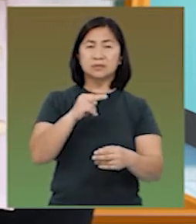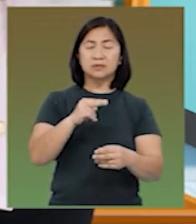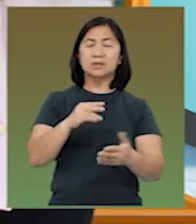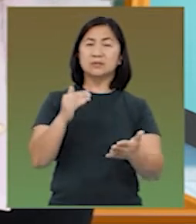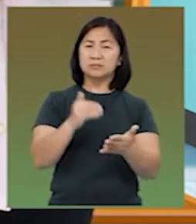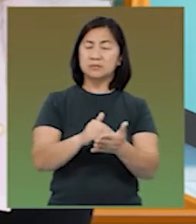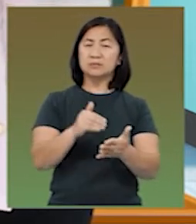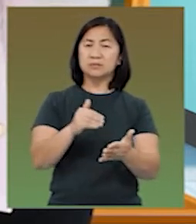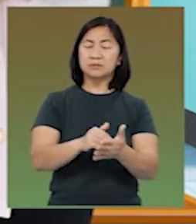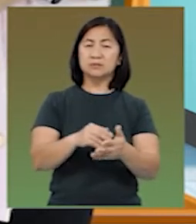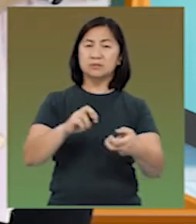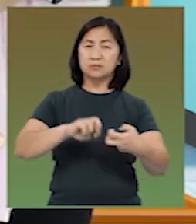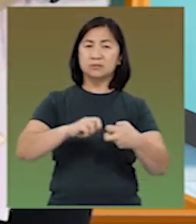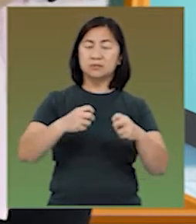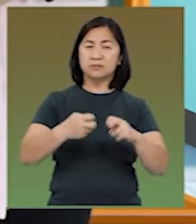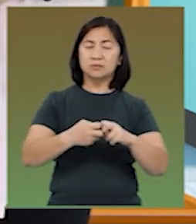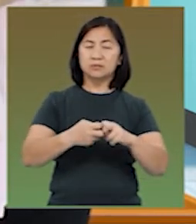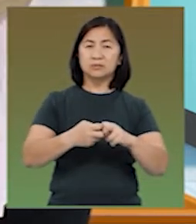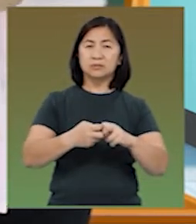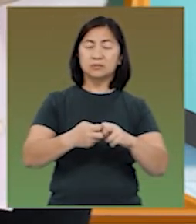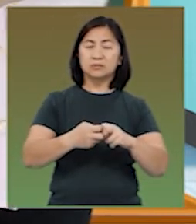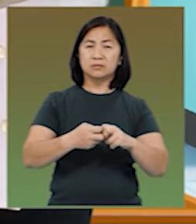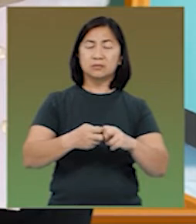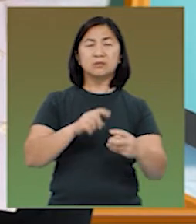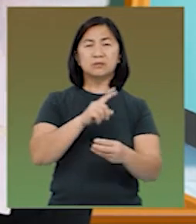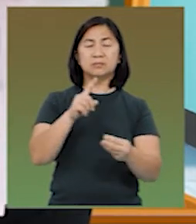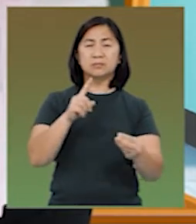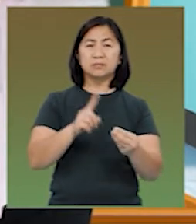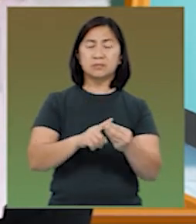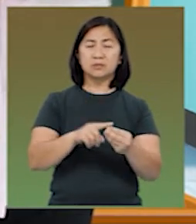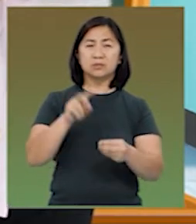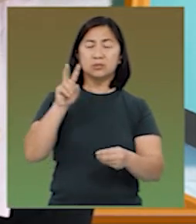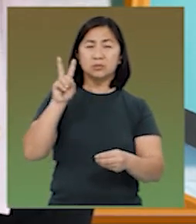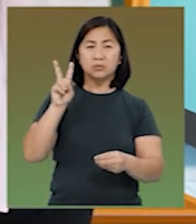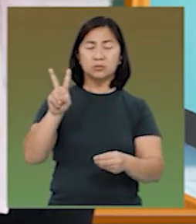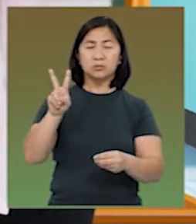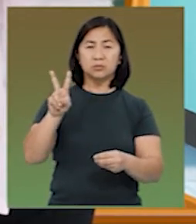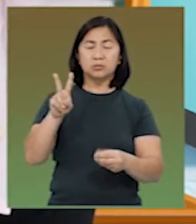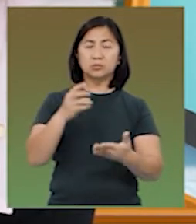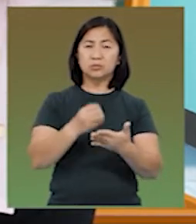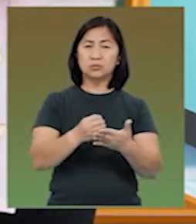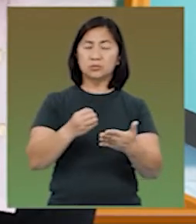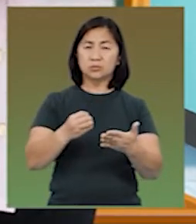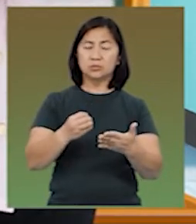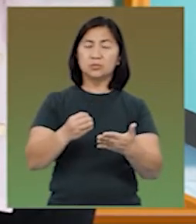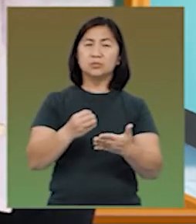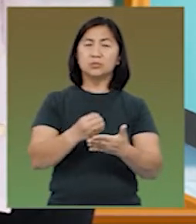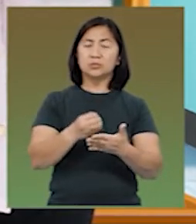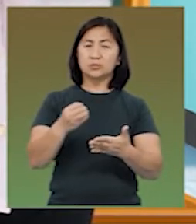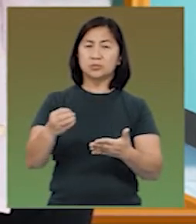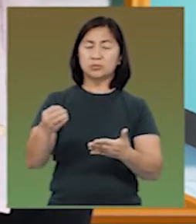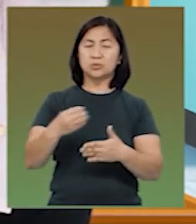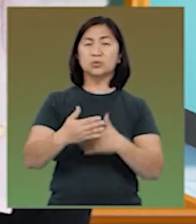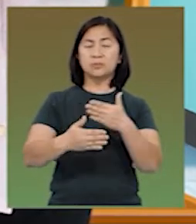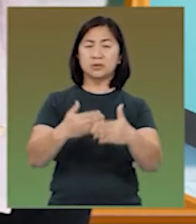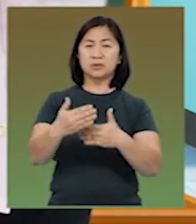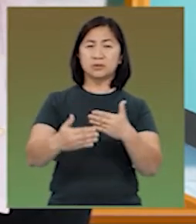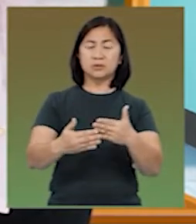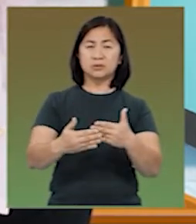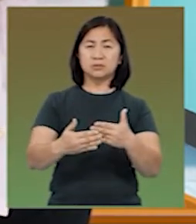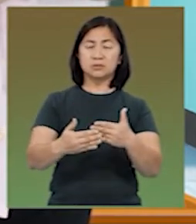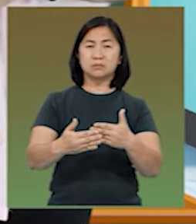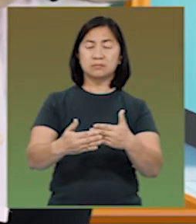non-routine word problem usually involves two operations para makuha ang sagot.